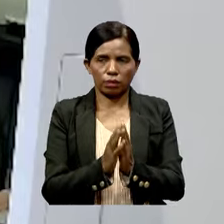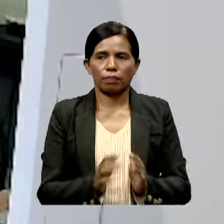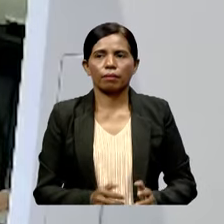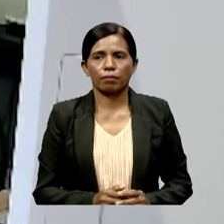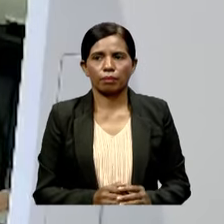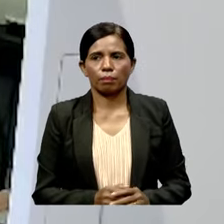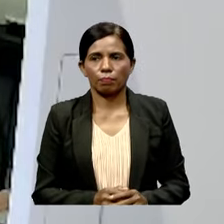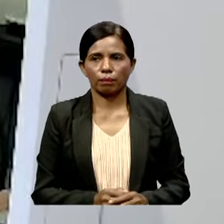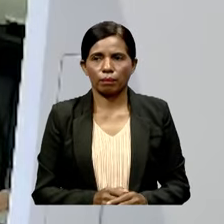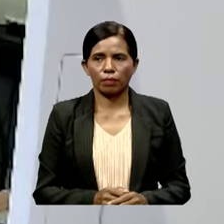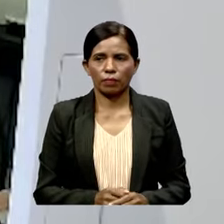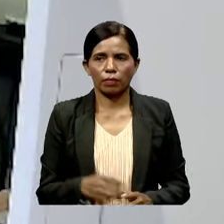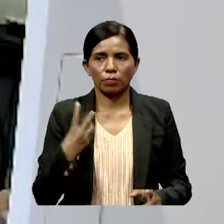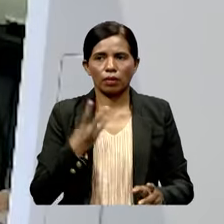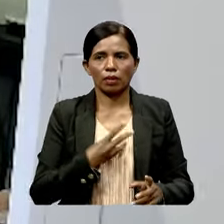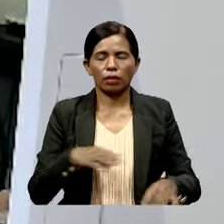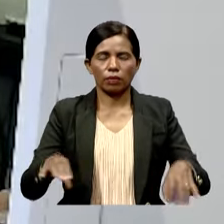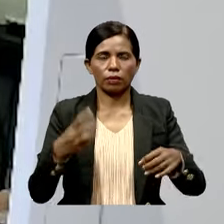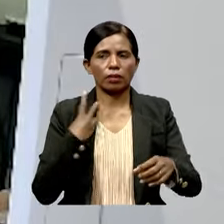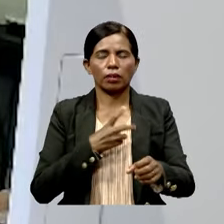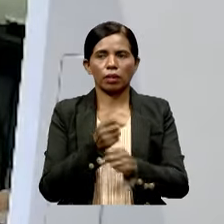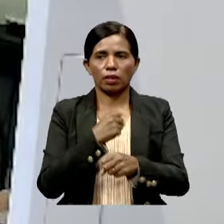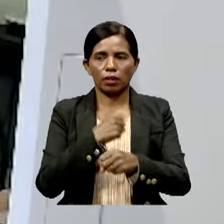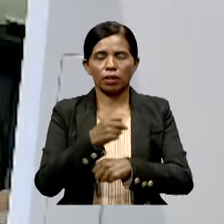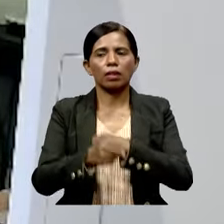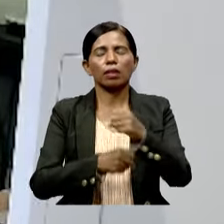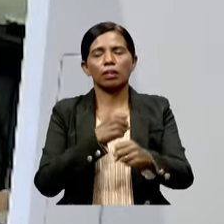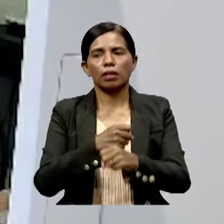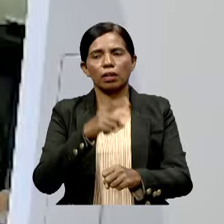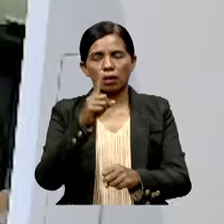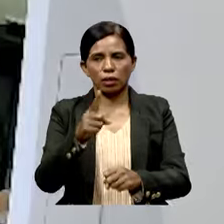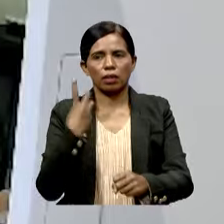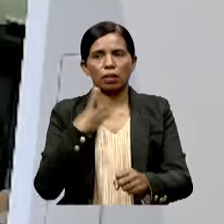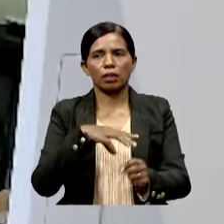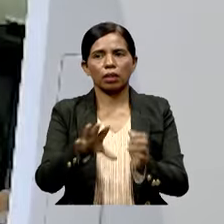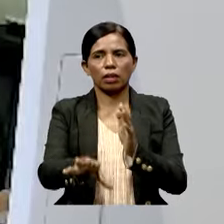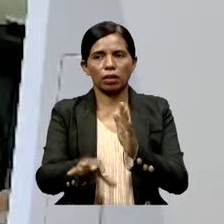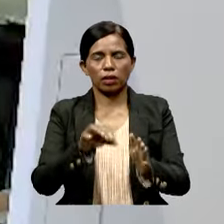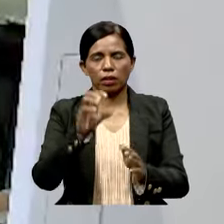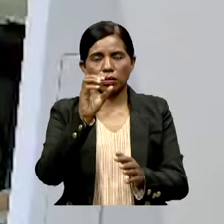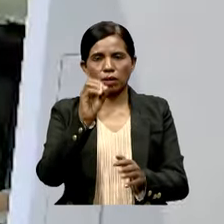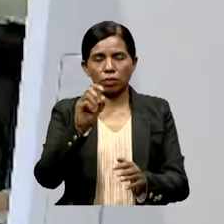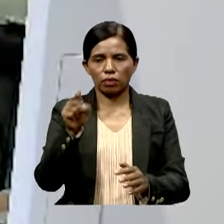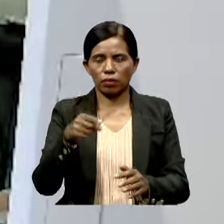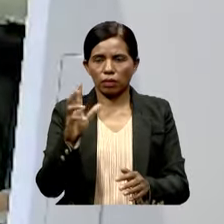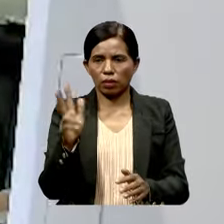ita konsegue esforso ne bita halo durante tina ida ita hetan de